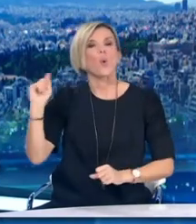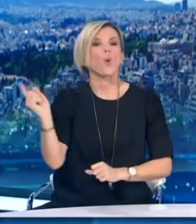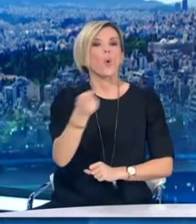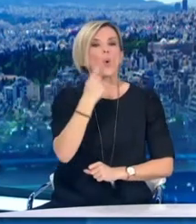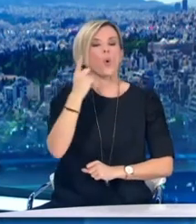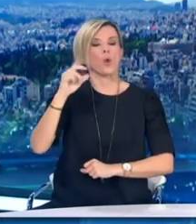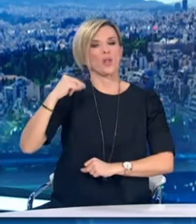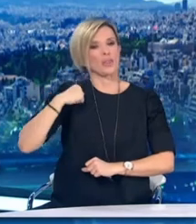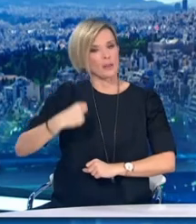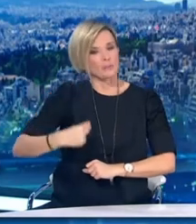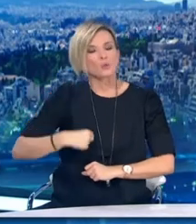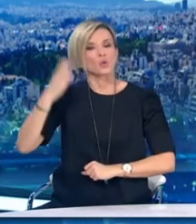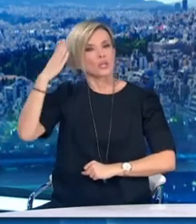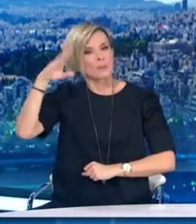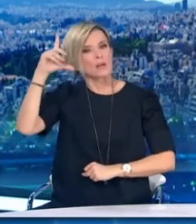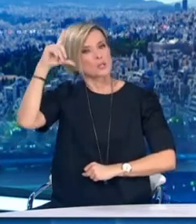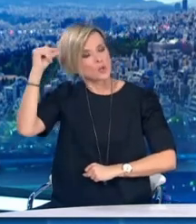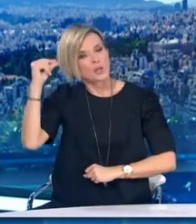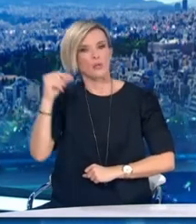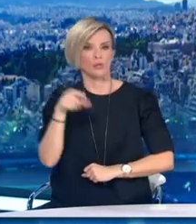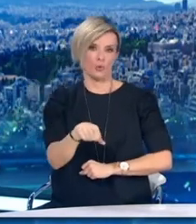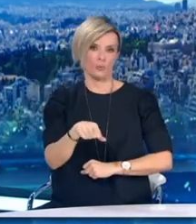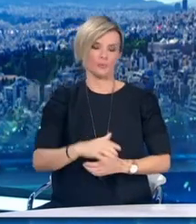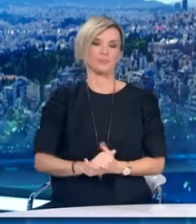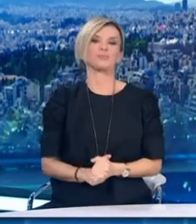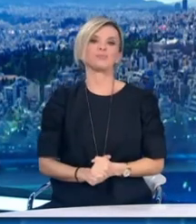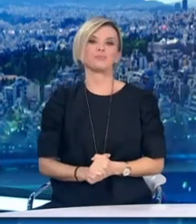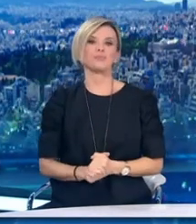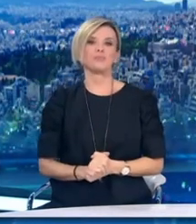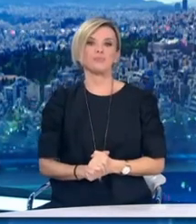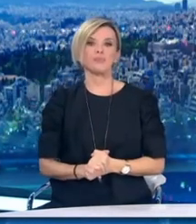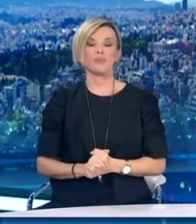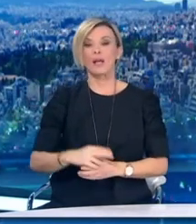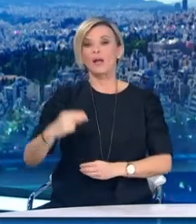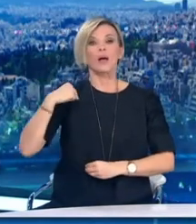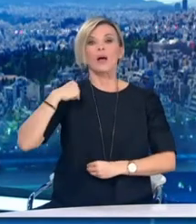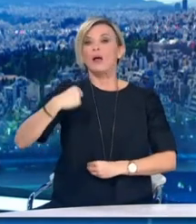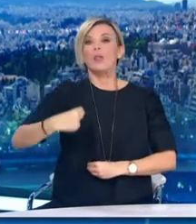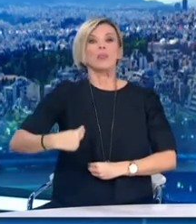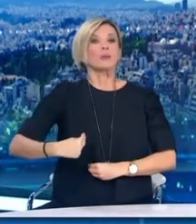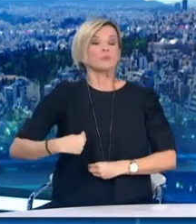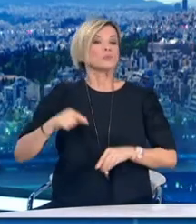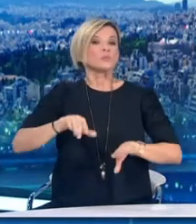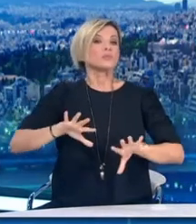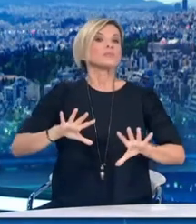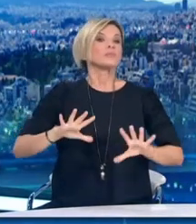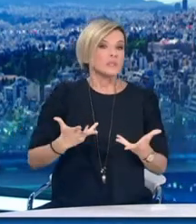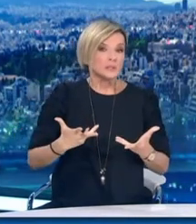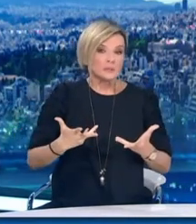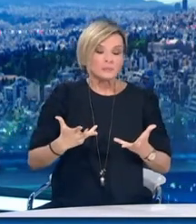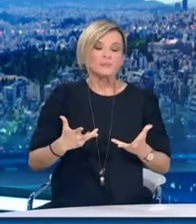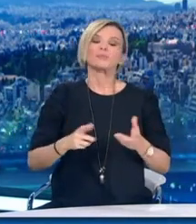και σε όλη τη χώρα. Η πρωτοβάθμια εκπαίδευση θα λειτουργήσει εξ αποστάσεως με 2 αλληλένδετους τρόπους.